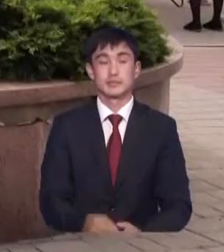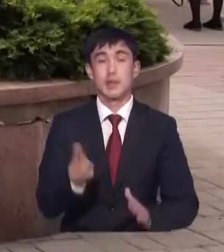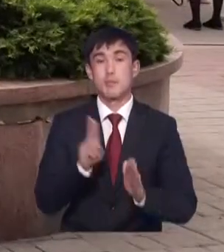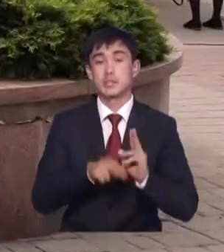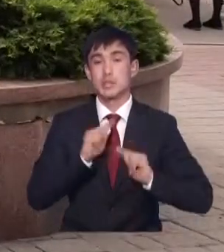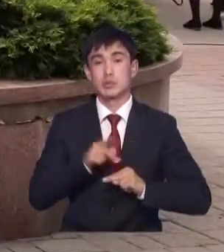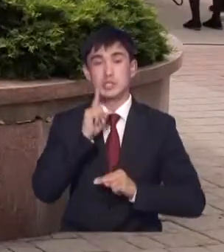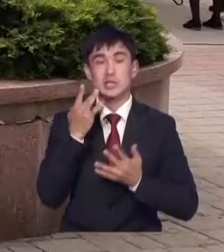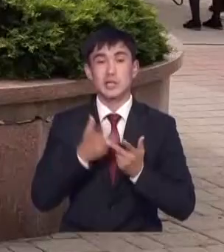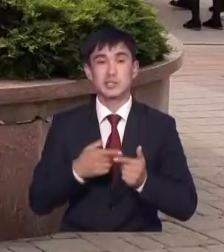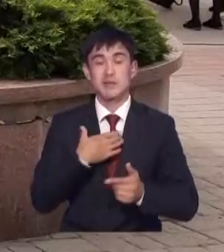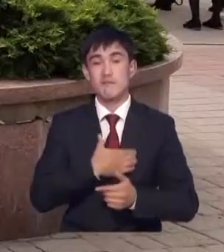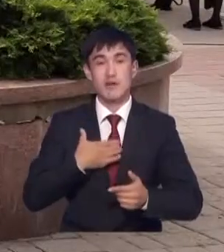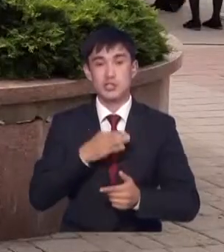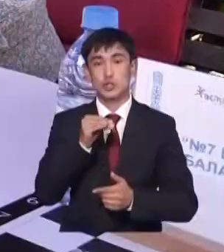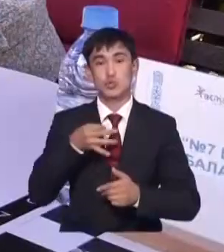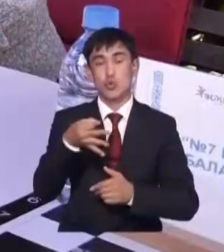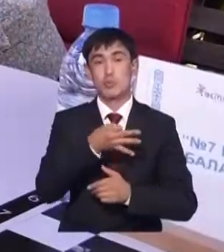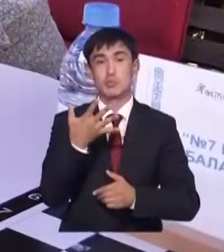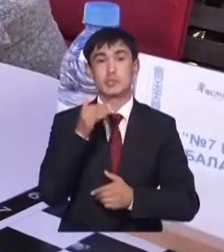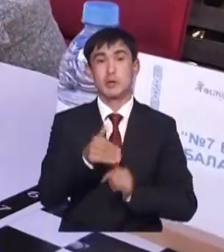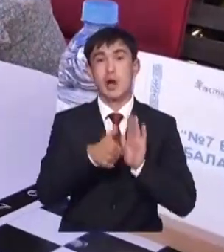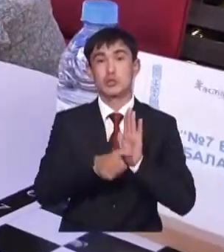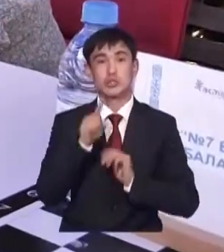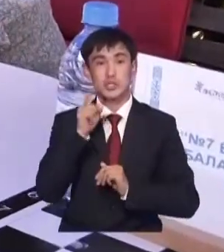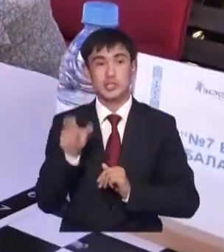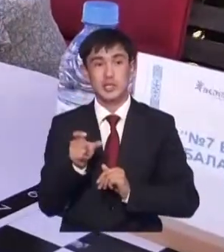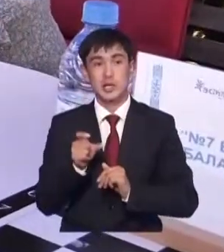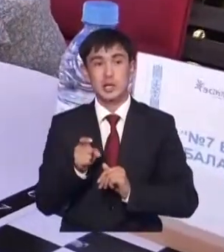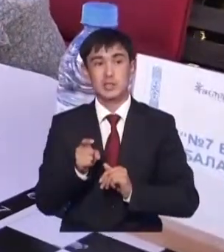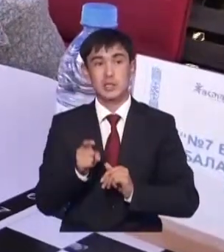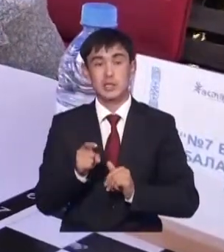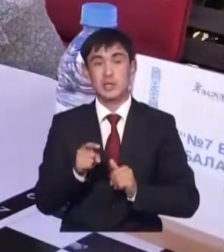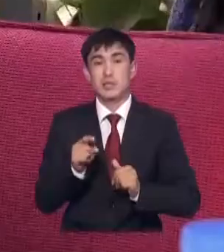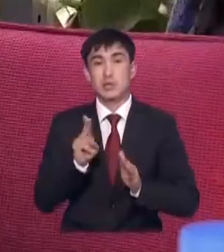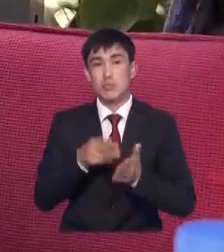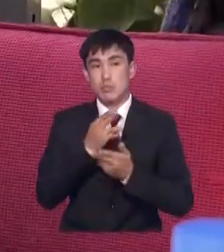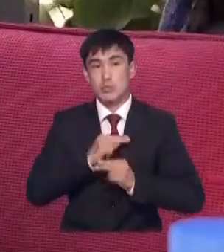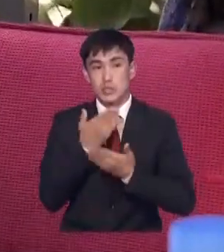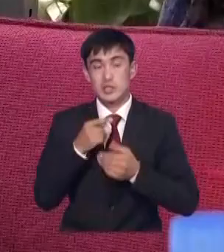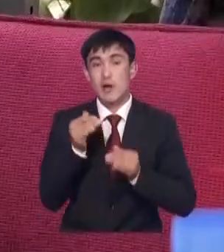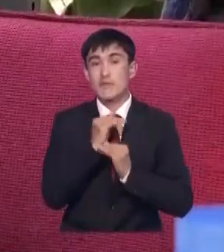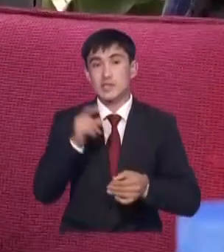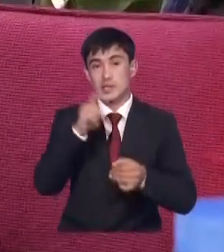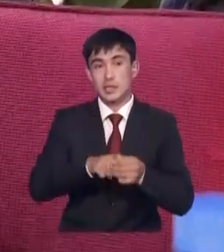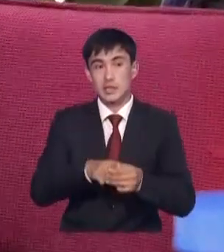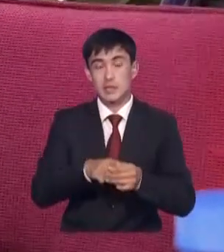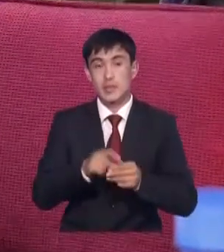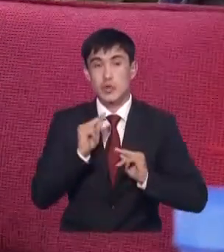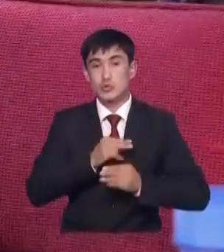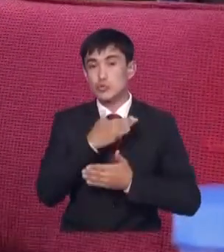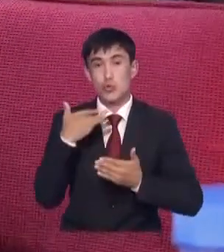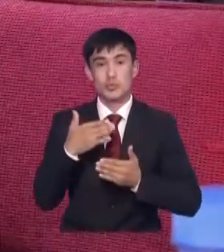Жұмыссыздық жастар арасында өзекті. Жетісу облысында 5600 жас ет жақындарына масыл болып отыр. Бұл ресми тіркелгені. Ынта болса жұмыс көп